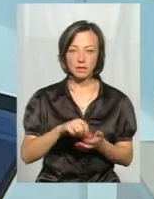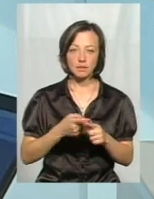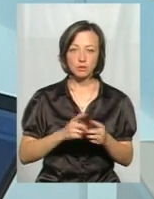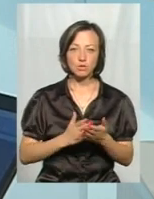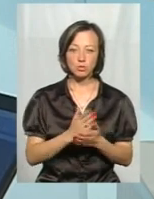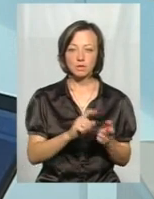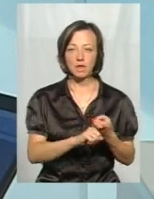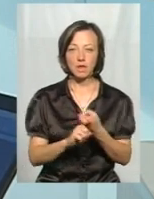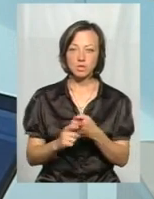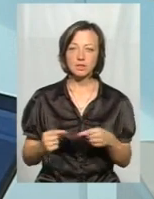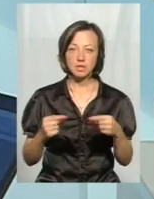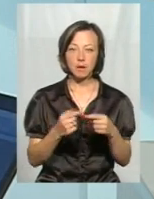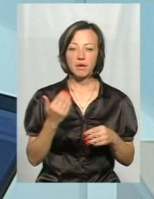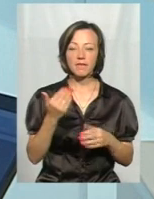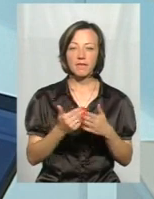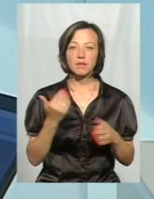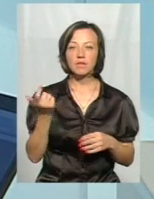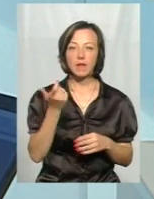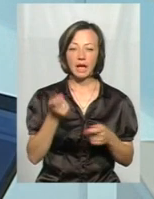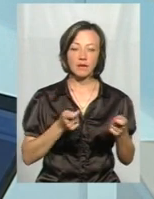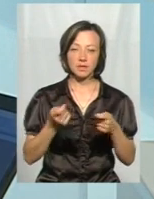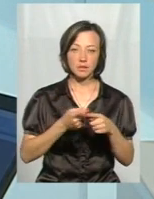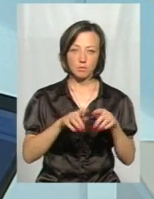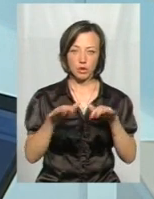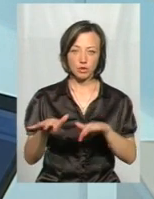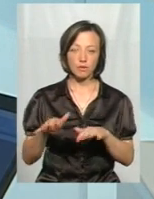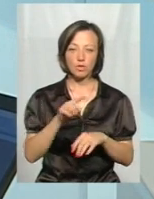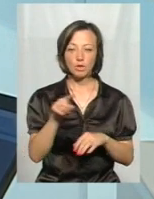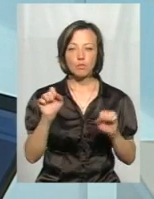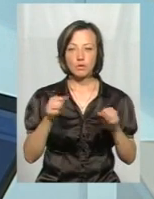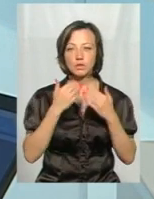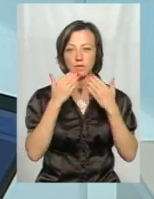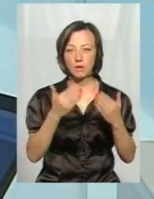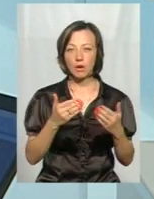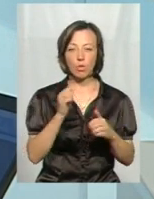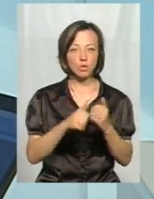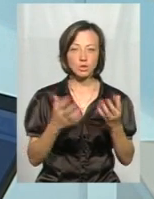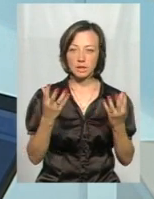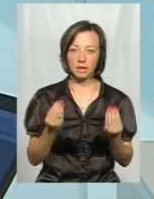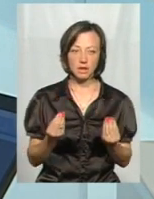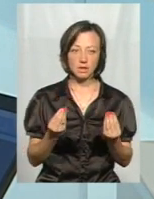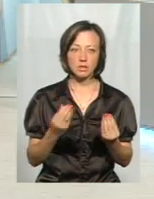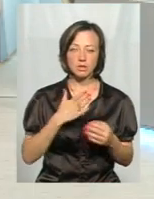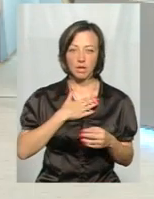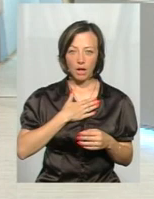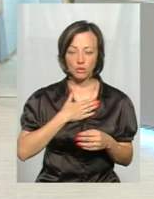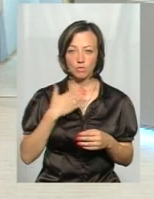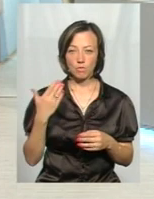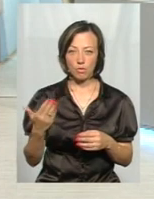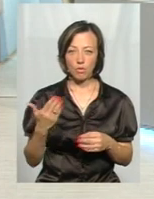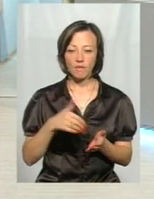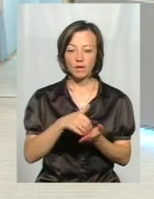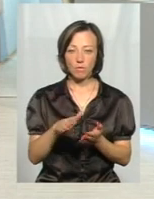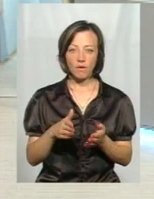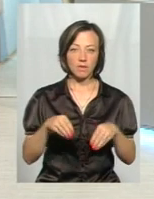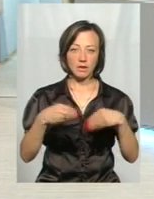буде залежати саме від балансоутримувача або керівників цих пляжів. Вони можуть звертатися хоч кожен день, я з нашої сторони відмови